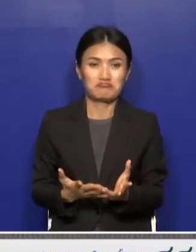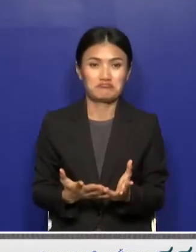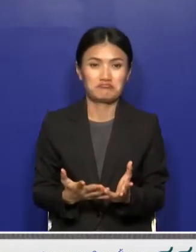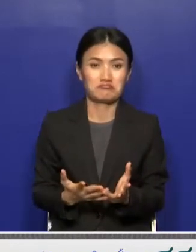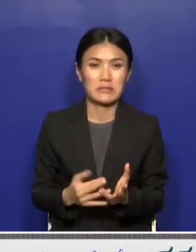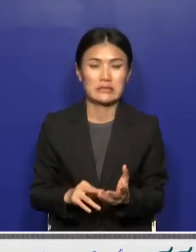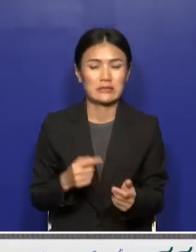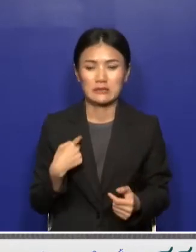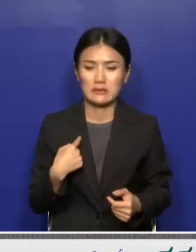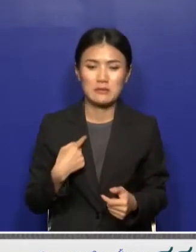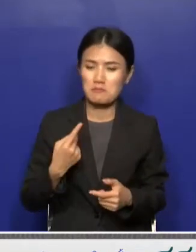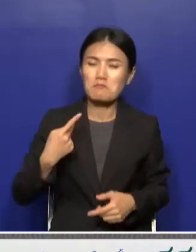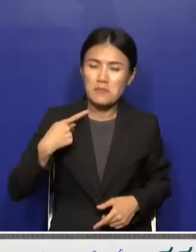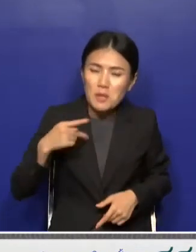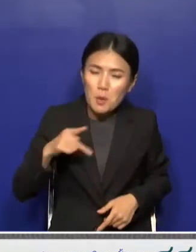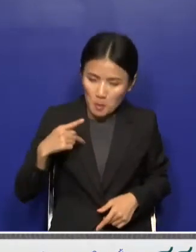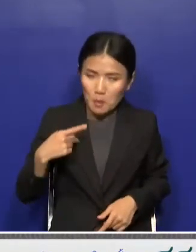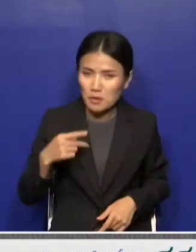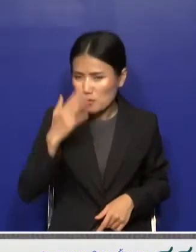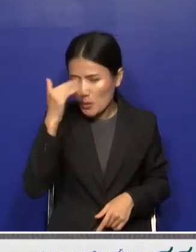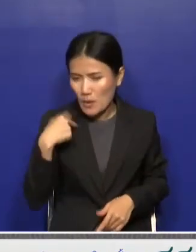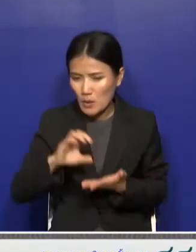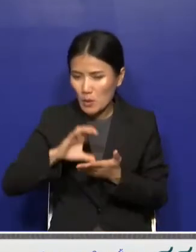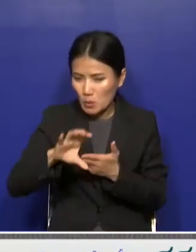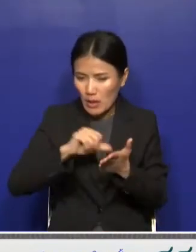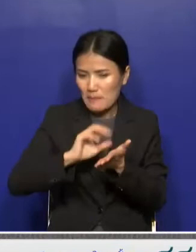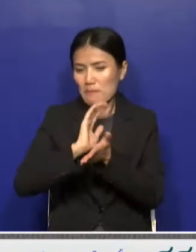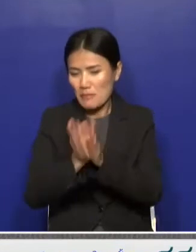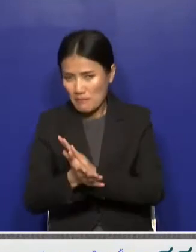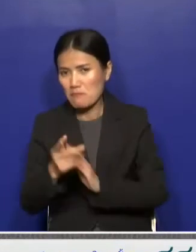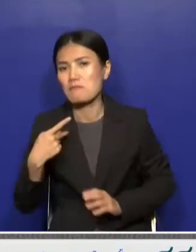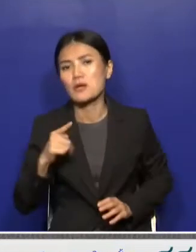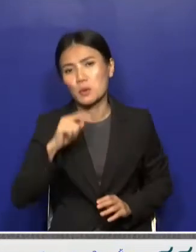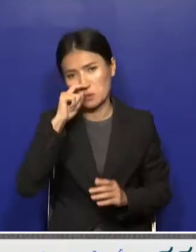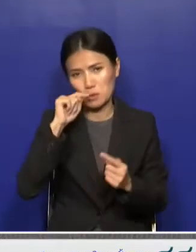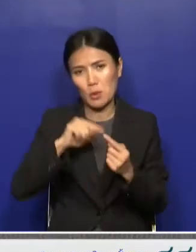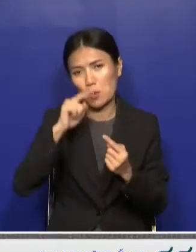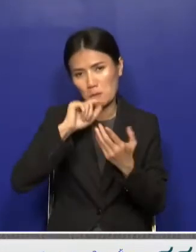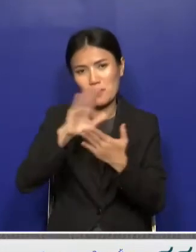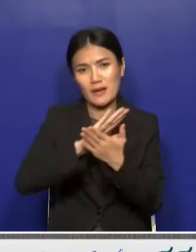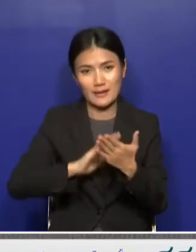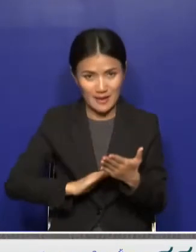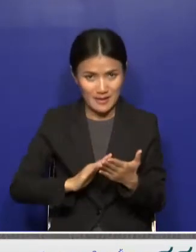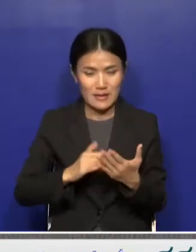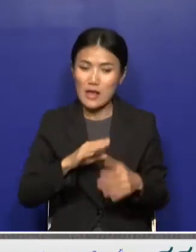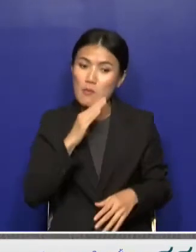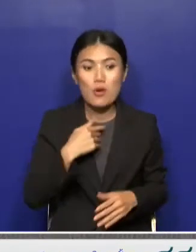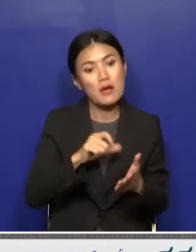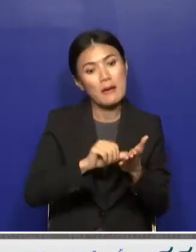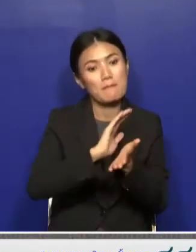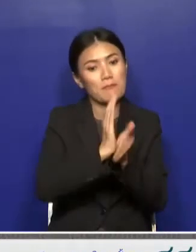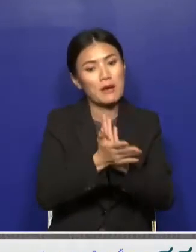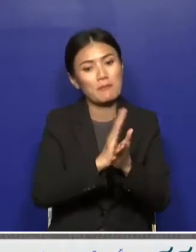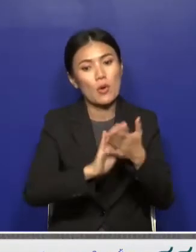ไปในเรื่องของการปฏิรูปเพื่อการนี้ต่อให้ปฏิรูปเรียบร้อยนะครับแล้วปรากฏว่าเราเจรจาเรื่อง